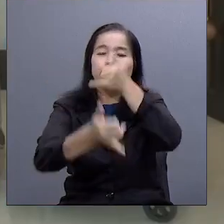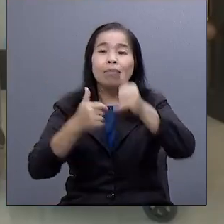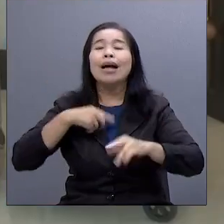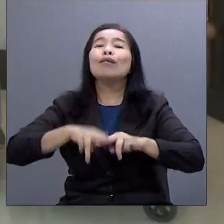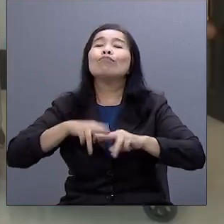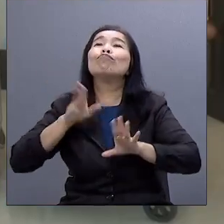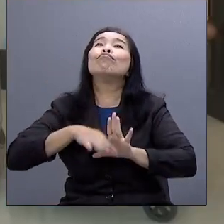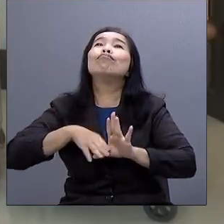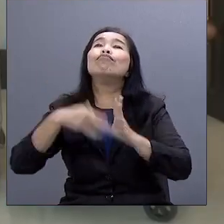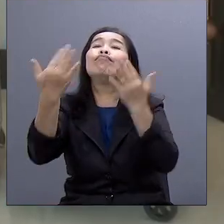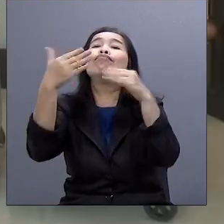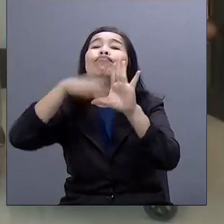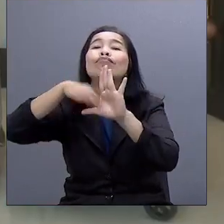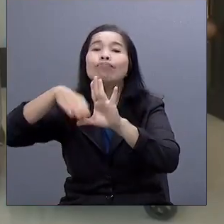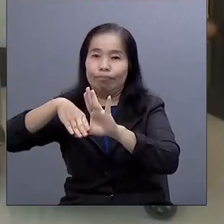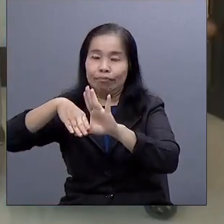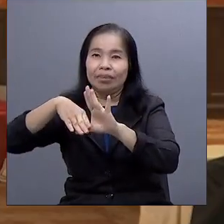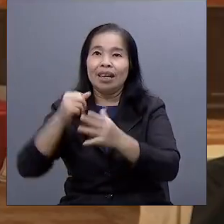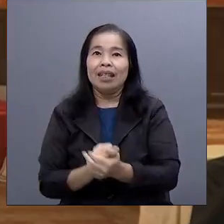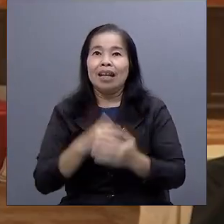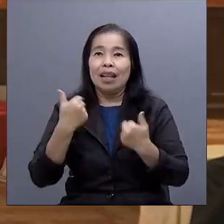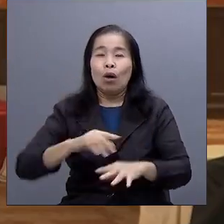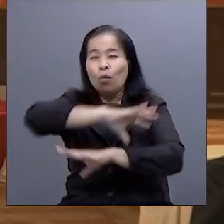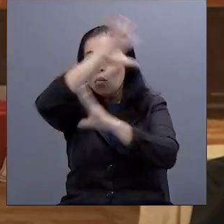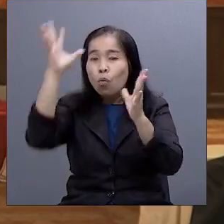ครัขัวนี้ที่ bol ha